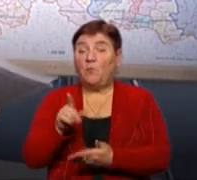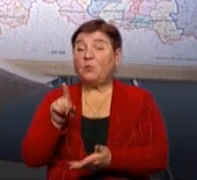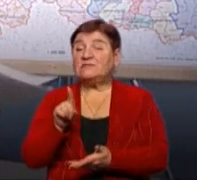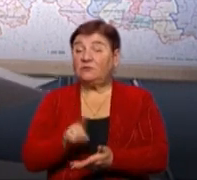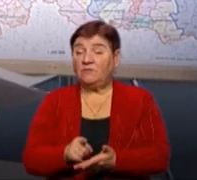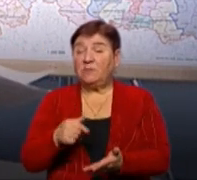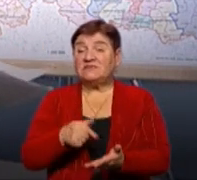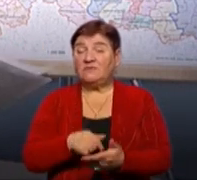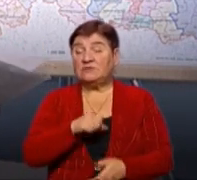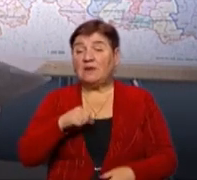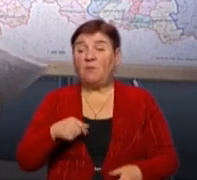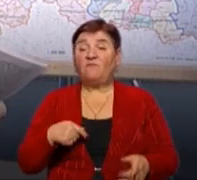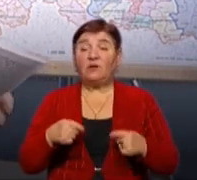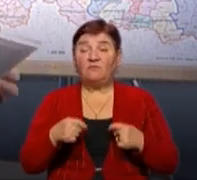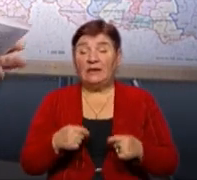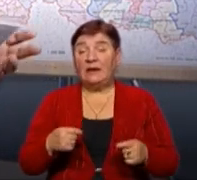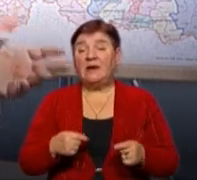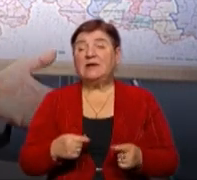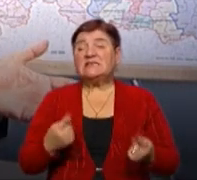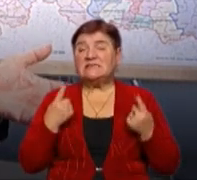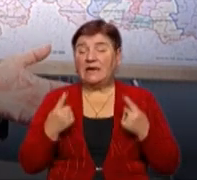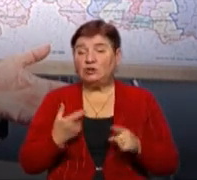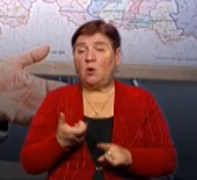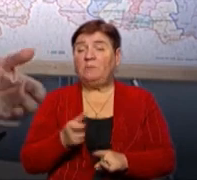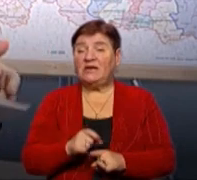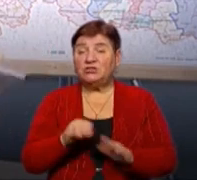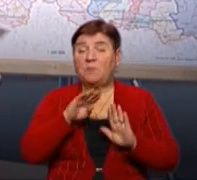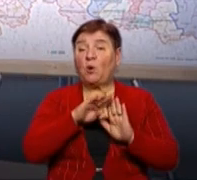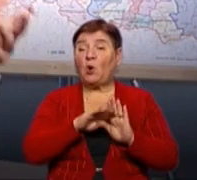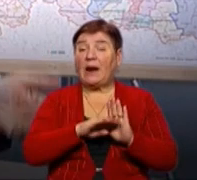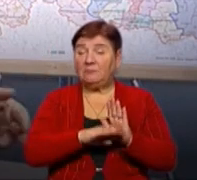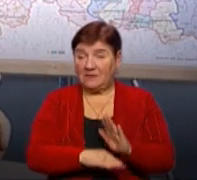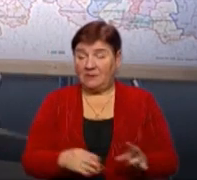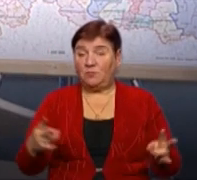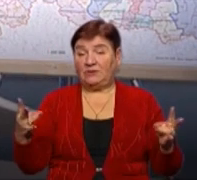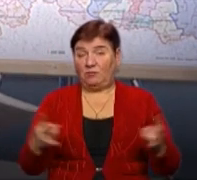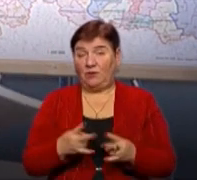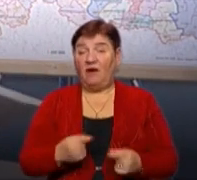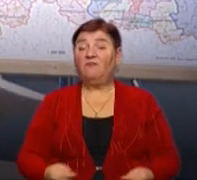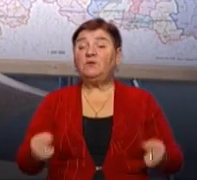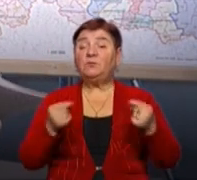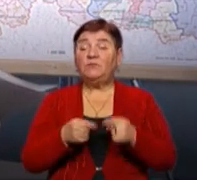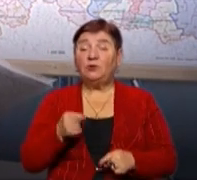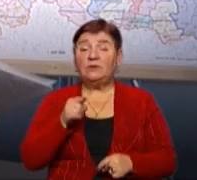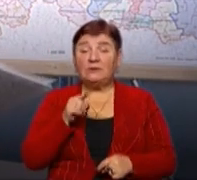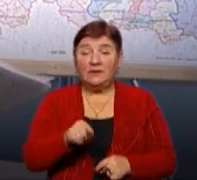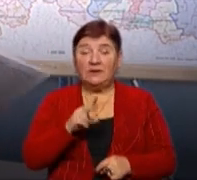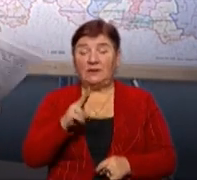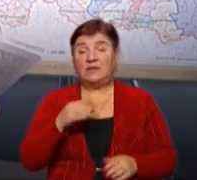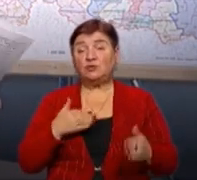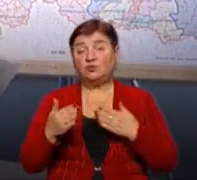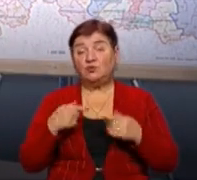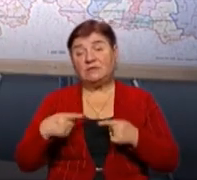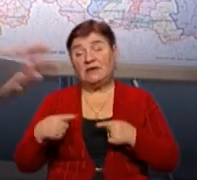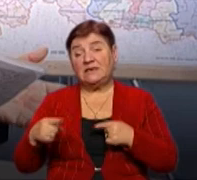посадовців місцевого самоврядування потребує значно більше програмних продуктів, відповідно тих речей, які